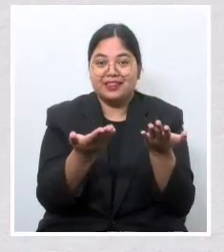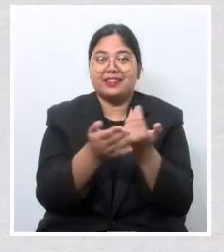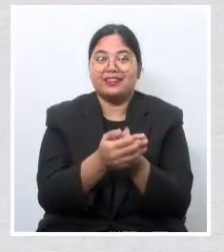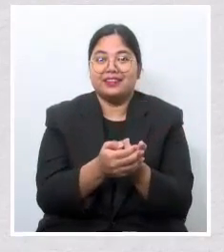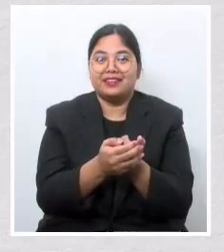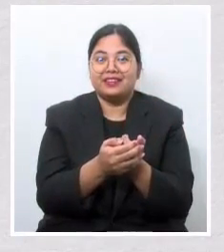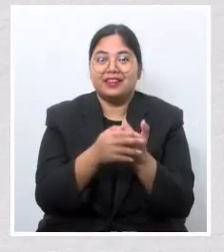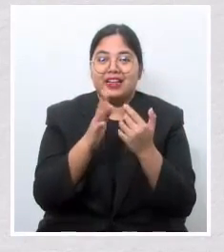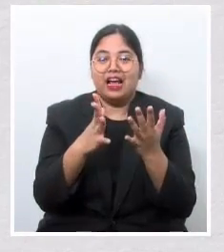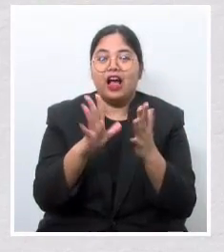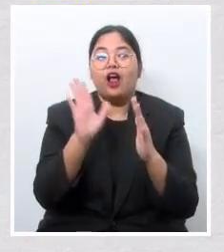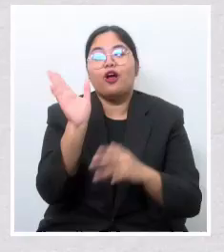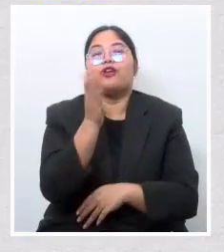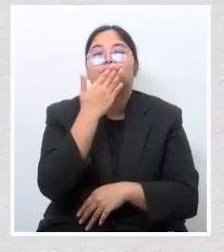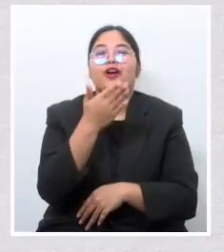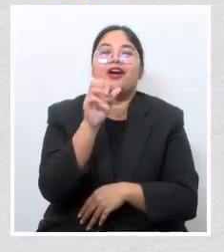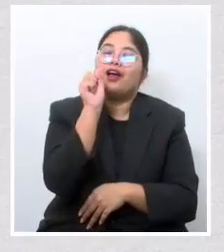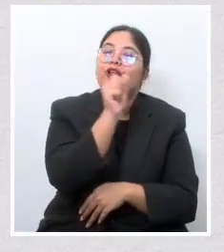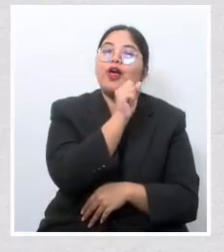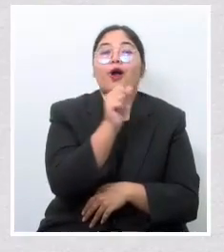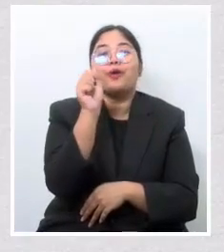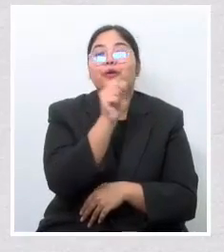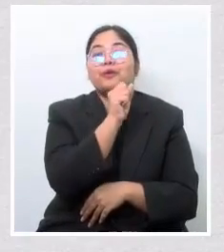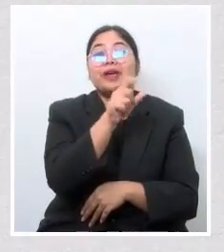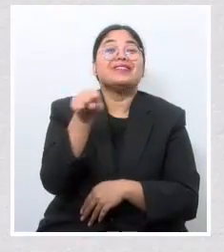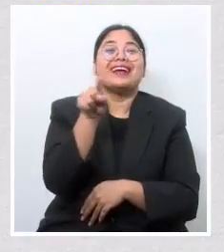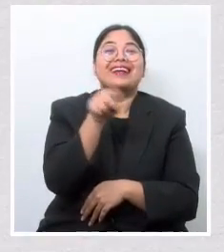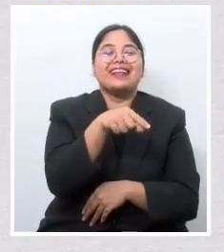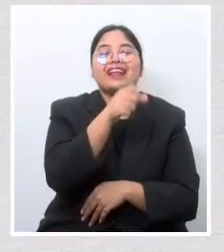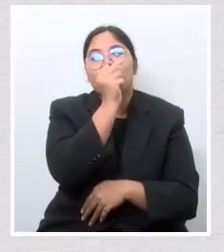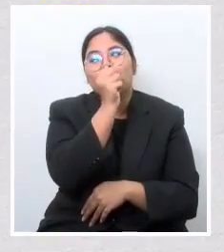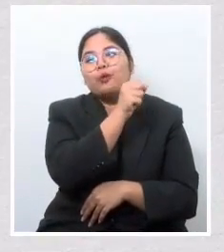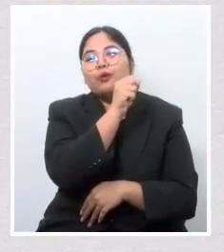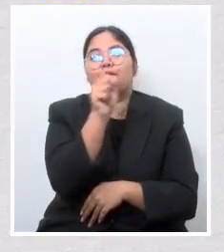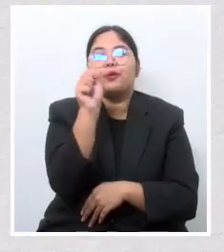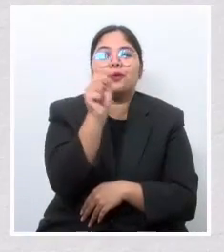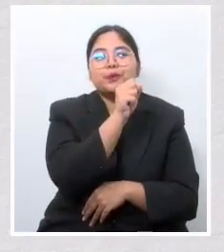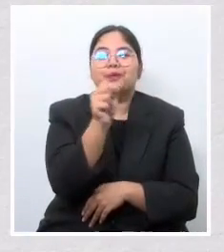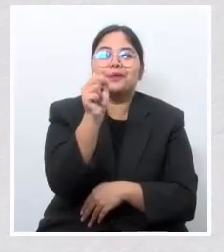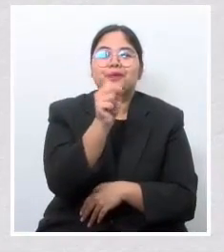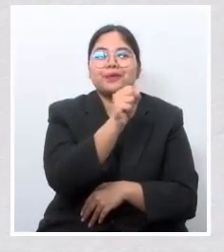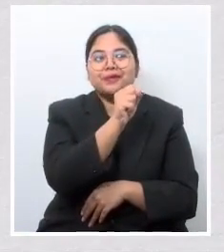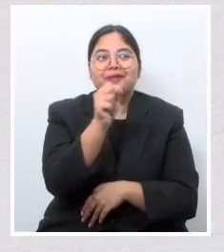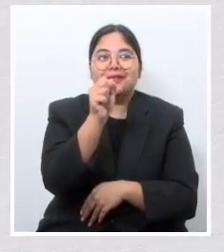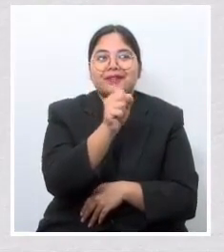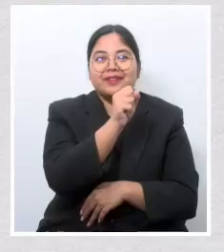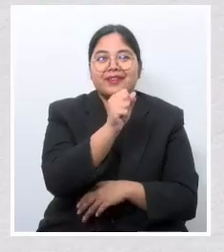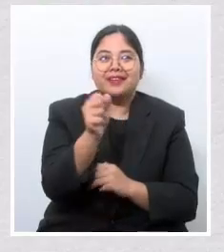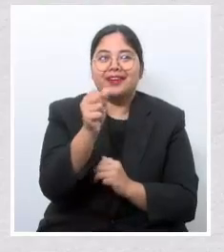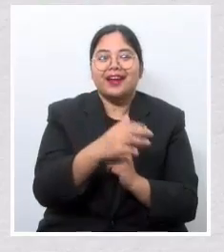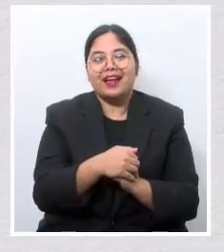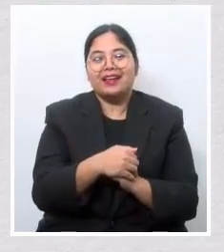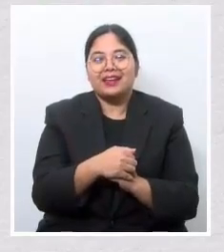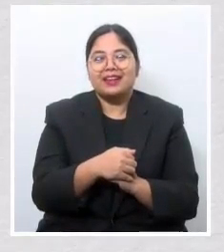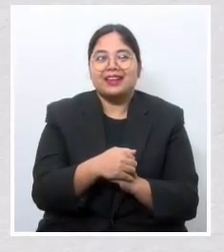ม Soand to and ear to